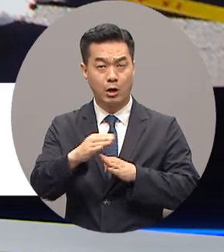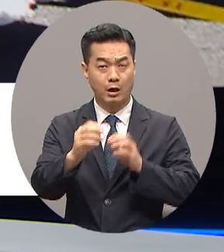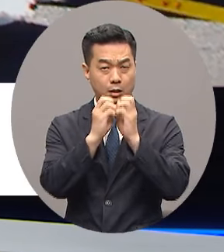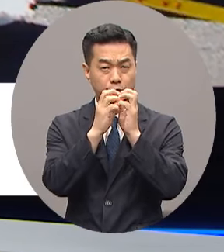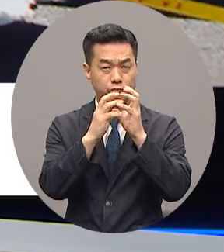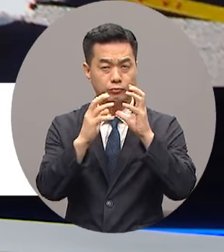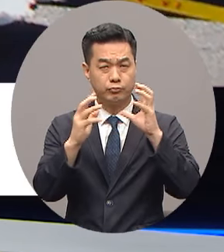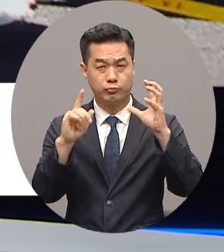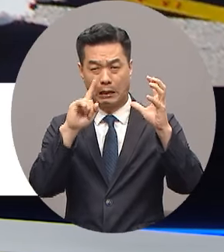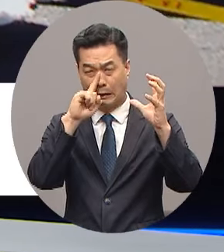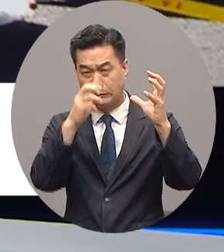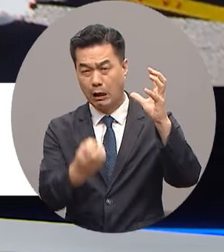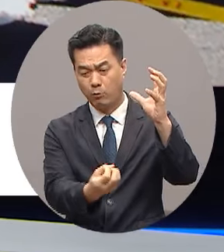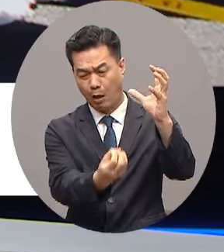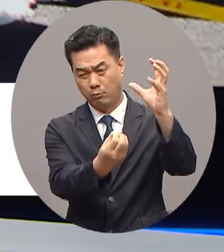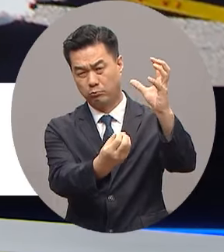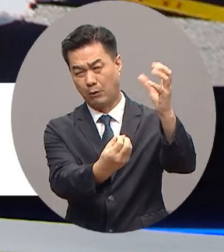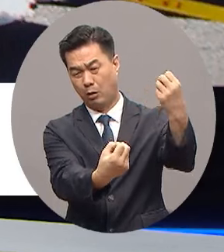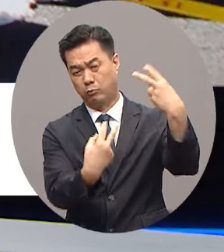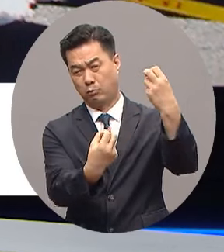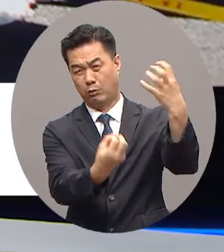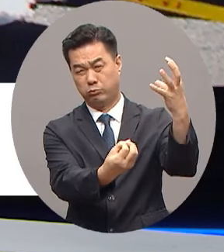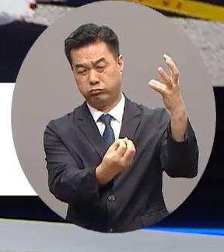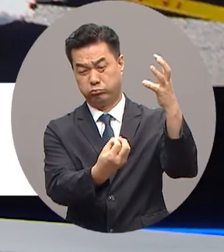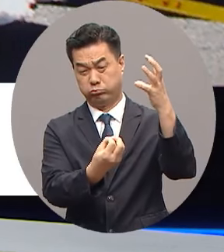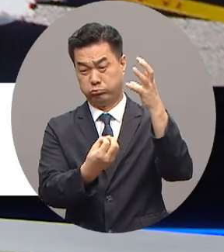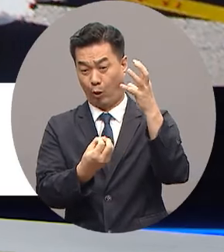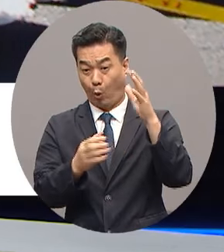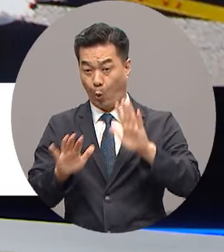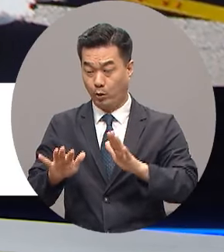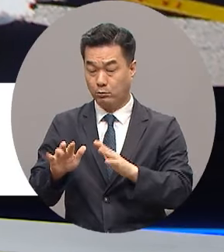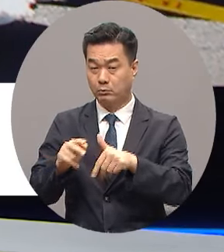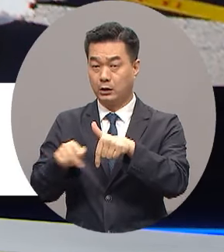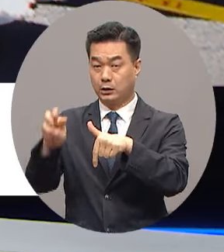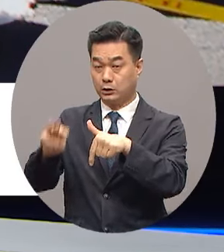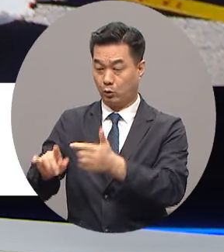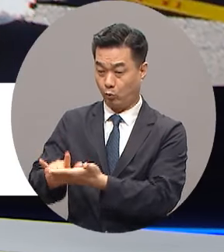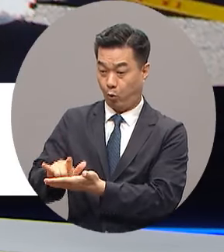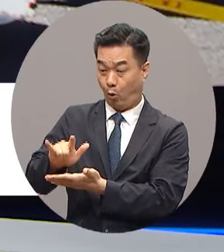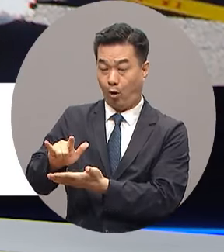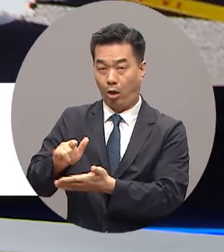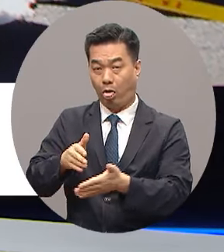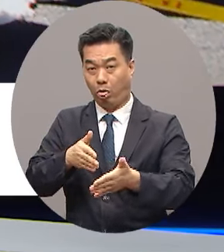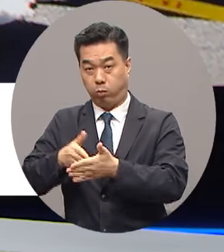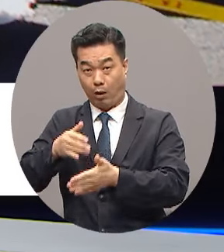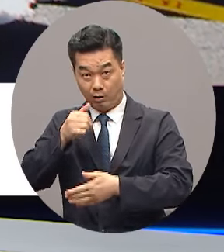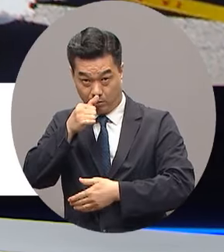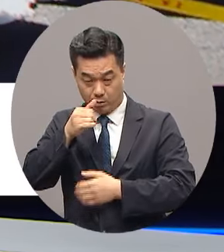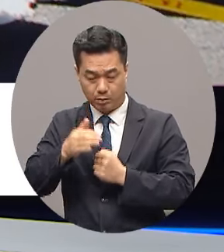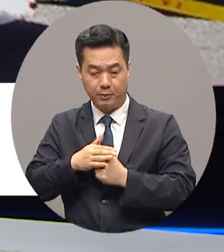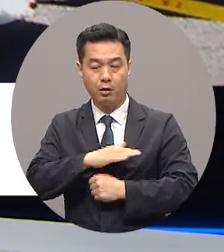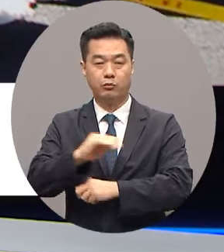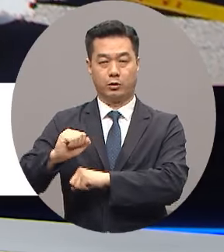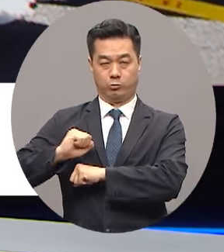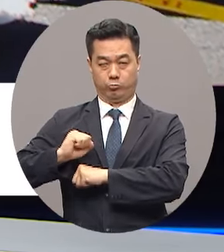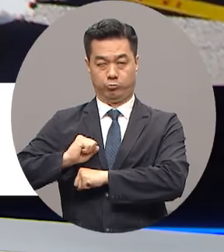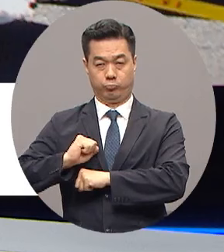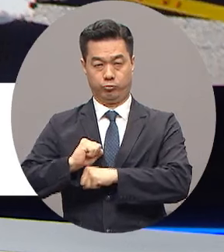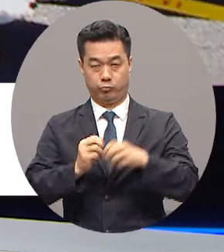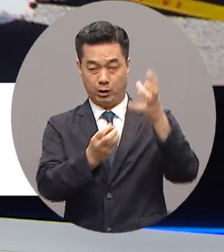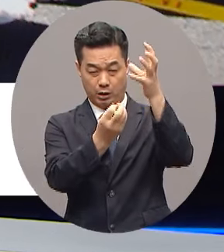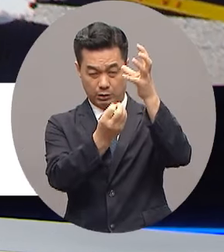풍선으로 인해 오늘 오전 인천 국제공항 항공기 운항이 한때 차지를 빚었습니다 우리 군당국은 나카우